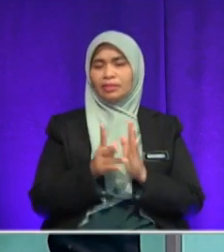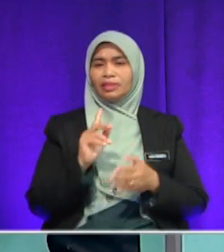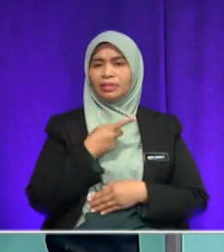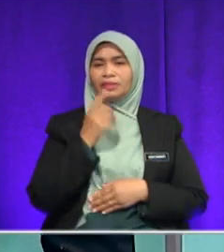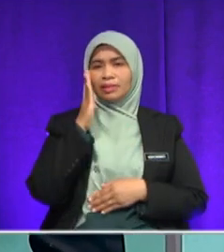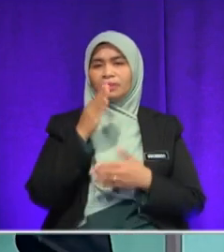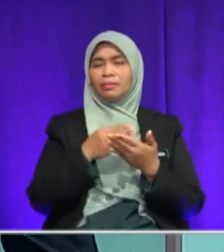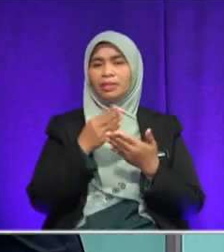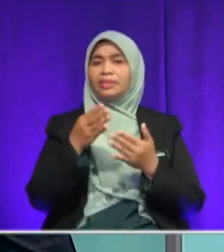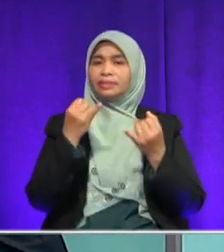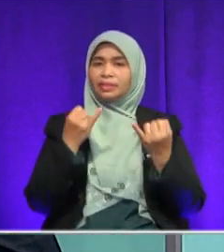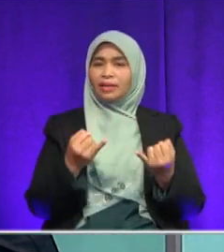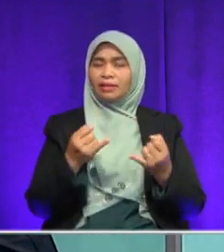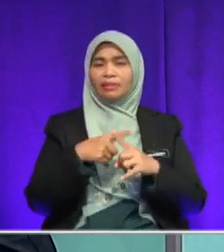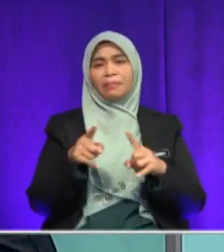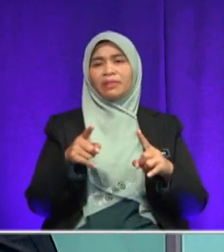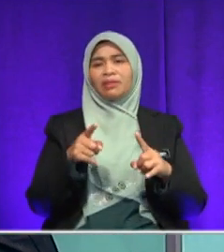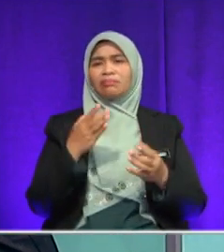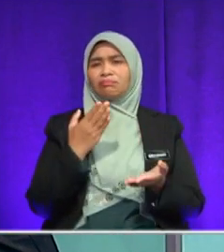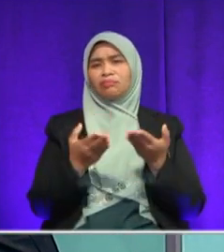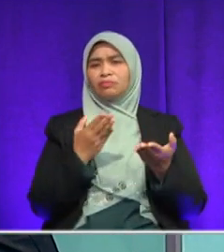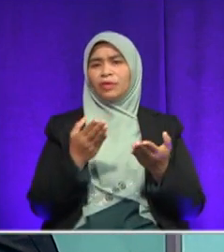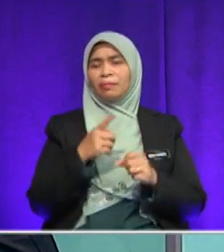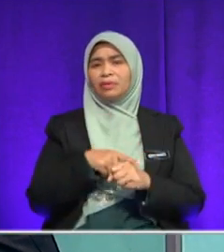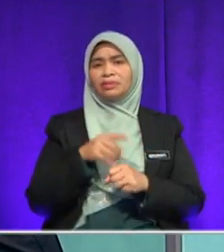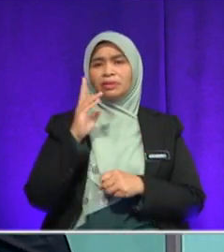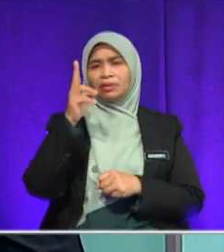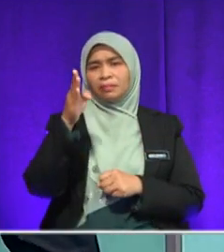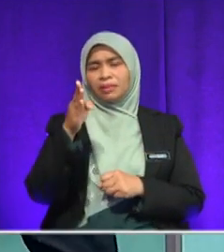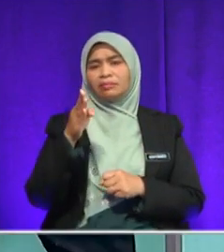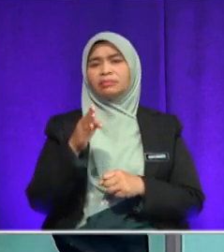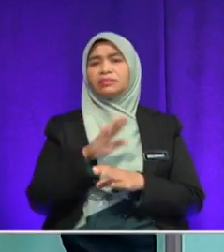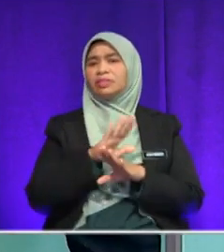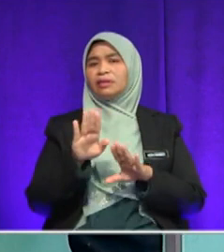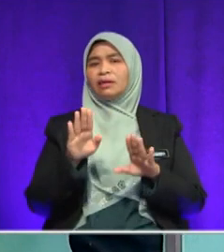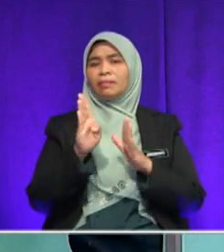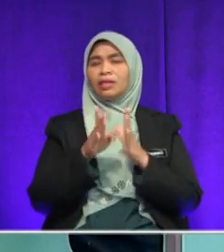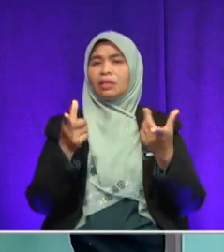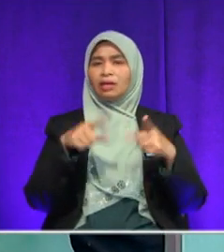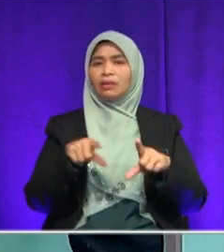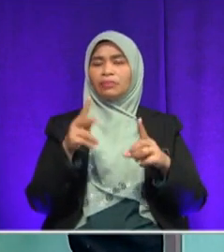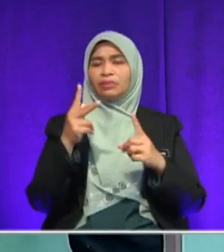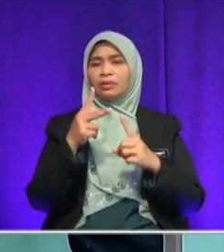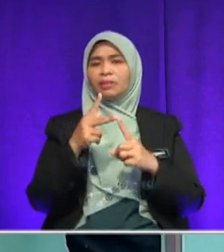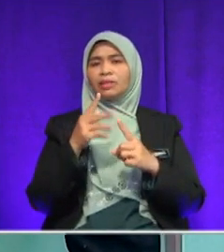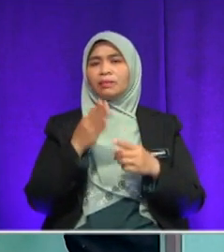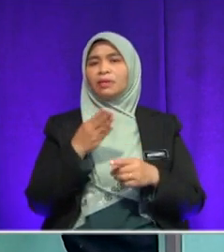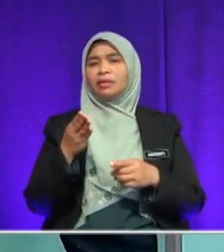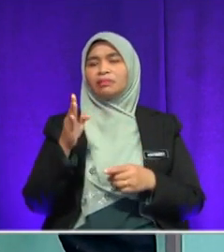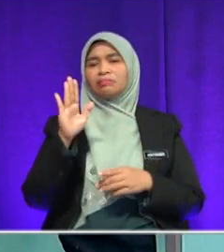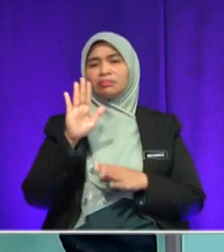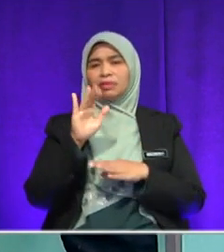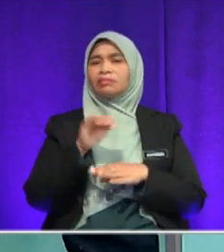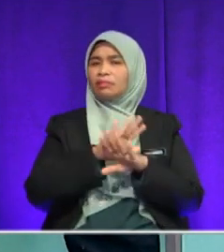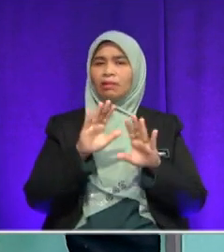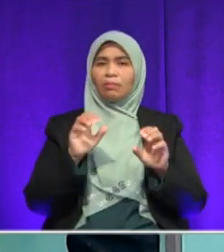sekaranglah. Tetapi jangkaan masa hadapan ni dia tidak berlaku kepada barang-barang yang kita tidak boleh simpanlah.